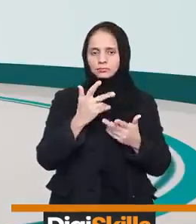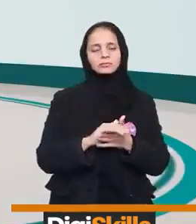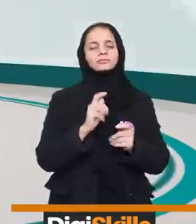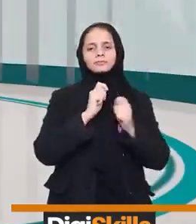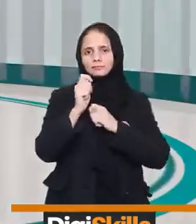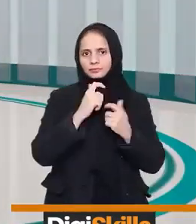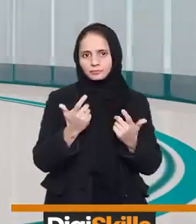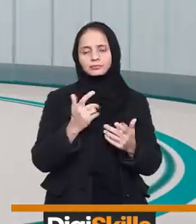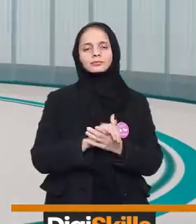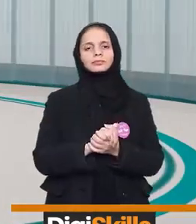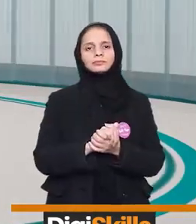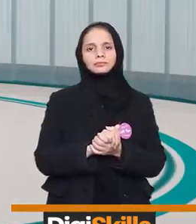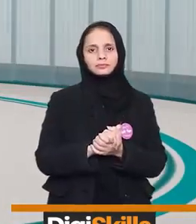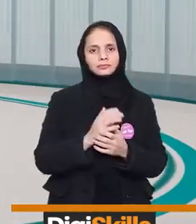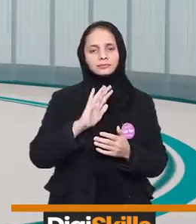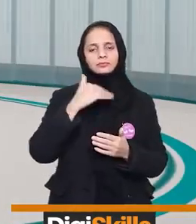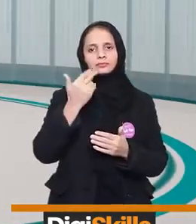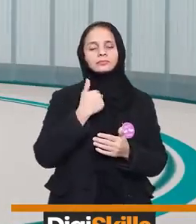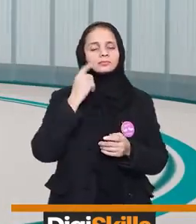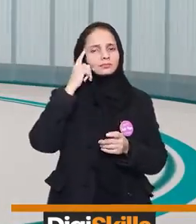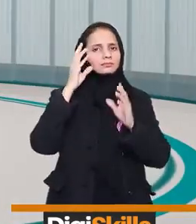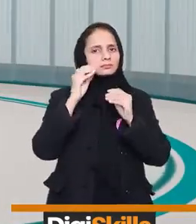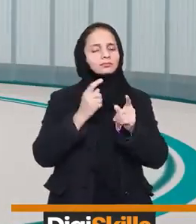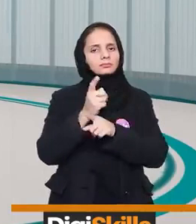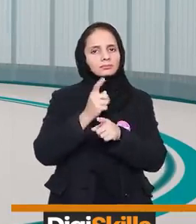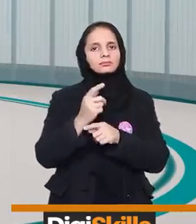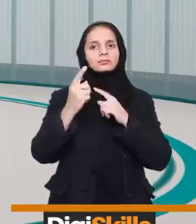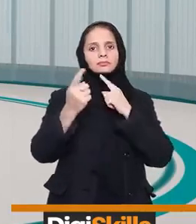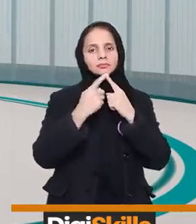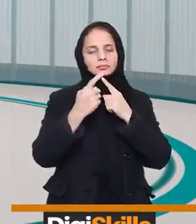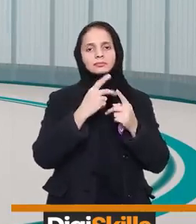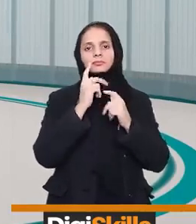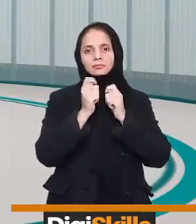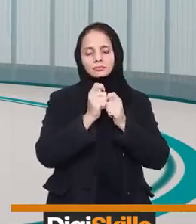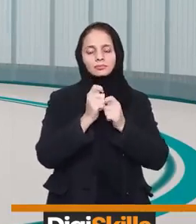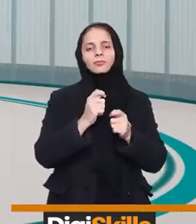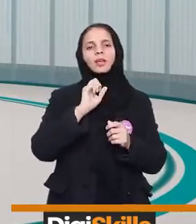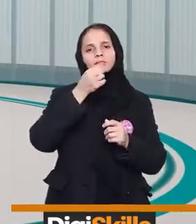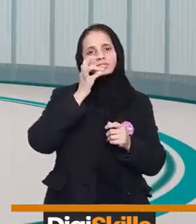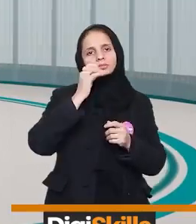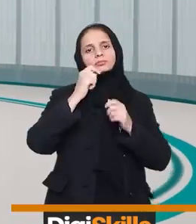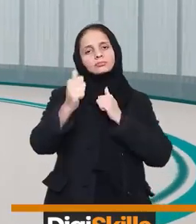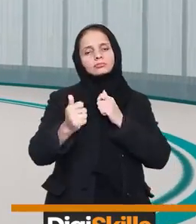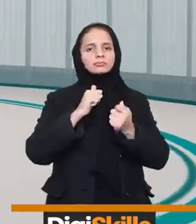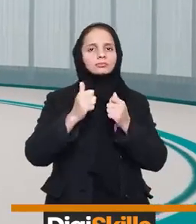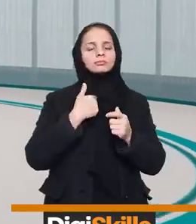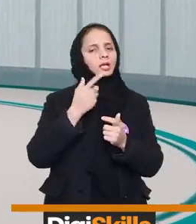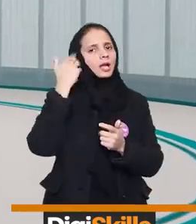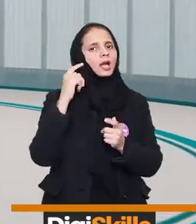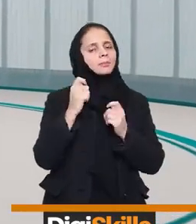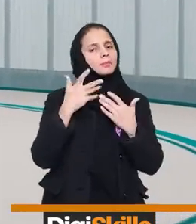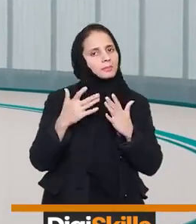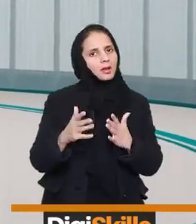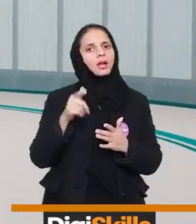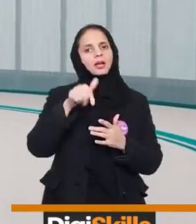اس کے بعد خواتین و حضرات میں آپ کو کنونس کر سکتا ہوں ان پرسن میٹنگ میں اوور اے کافی ٹیبل کہ جناب میں نے یہ